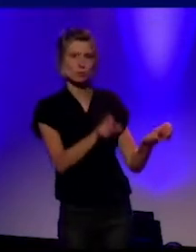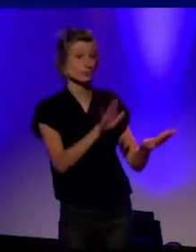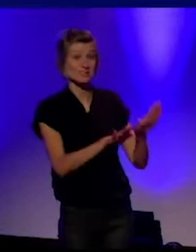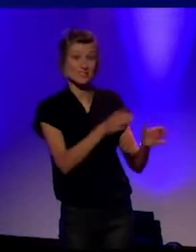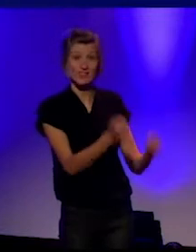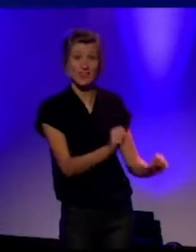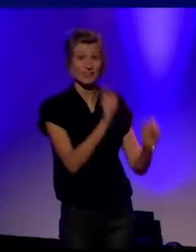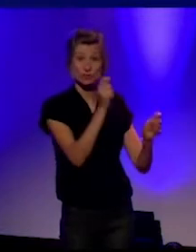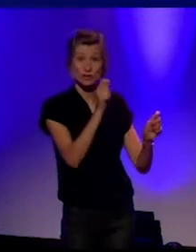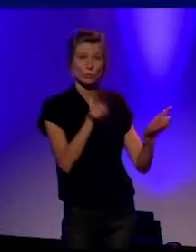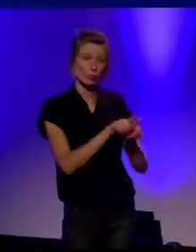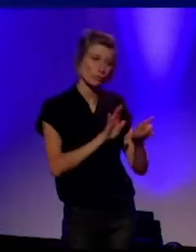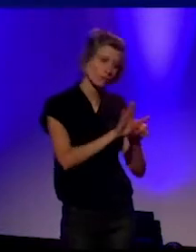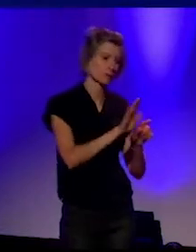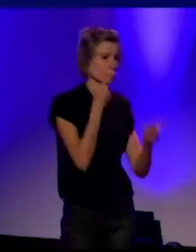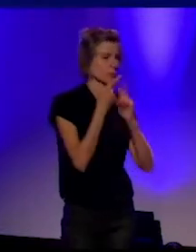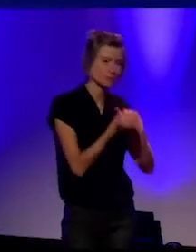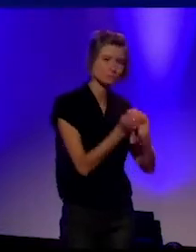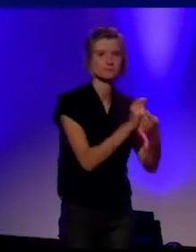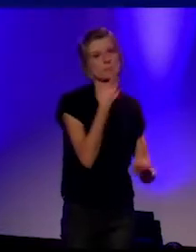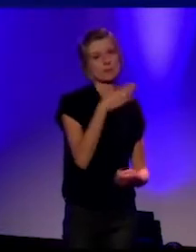niet rechtstreeks genieten.